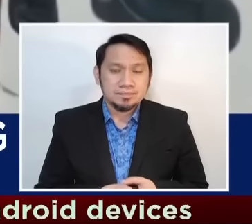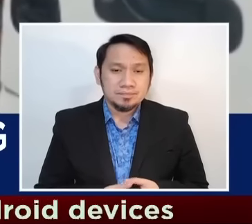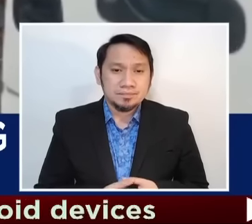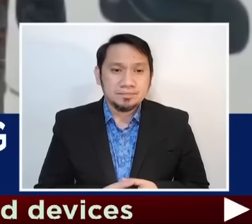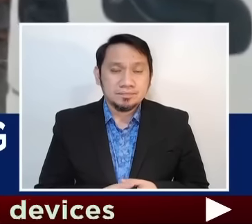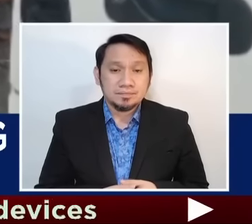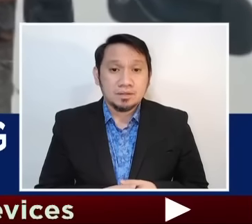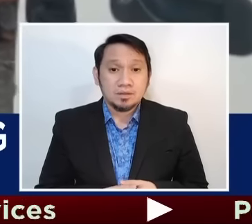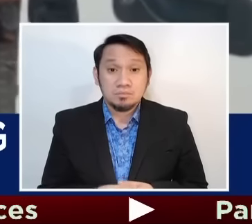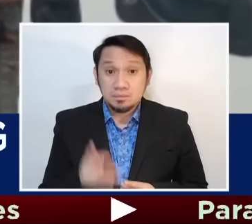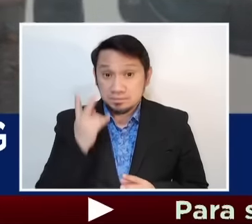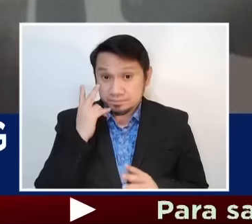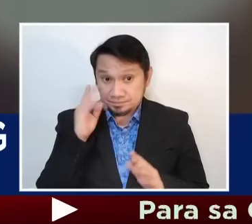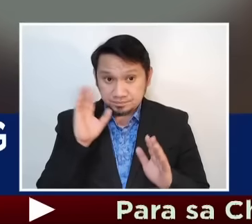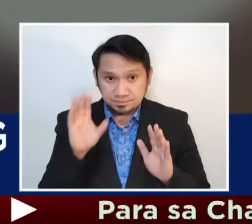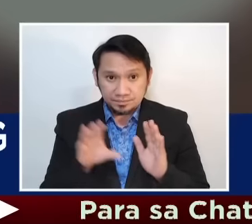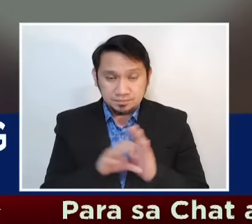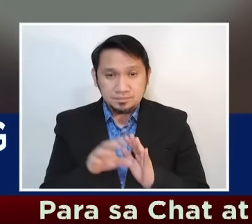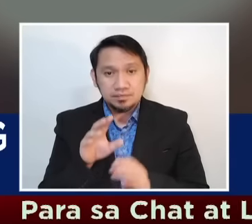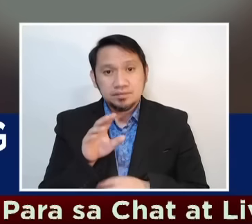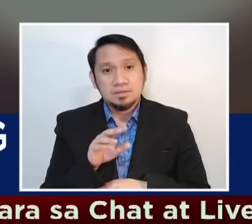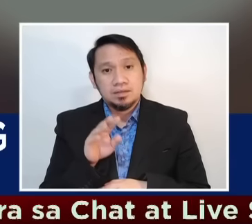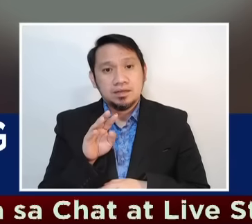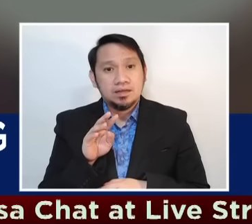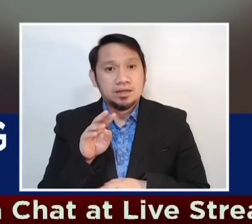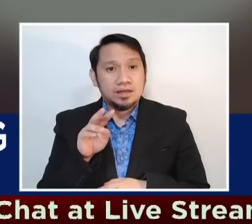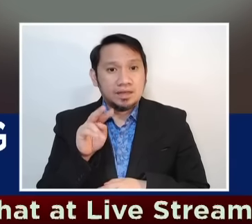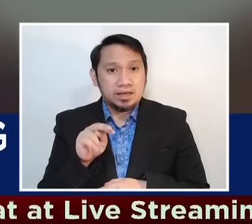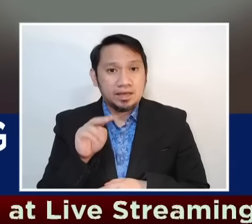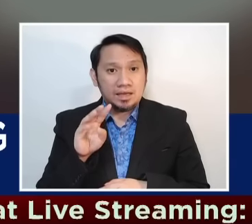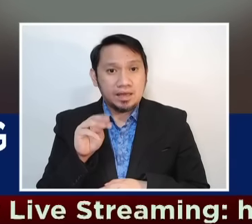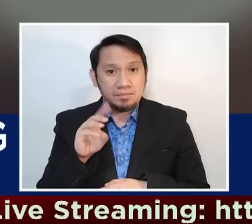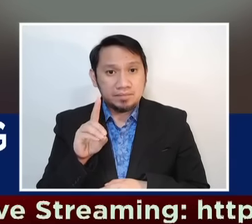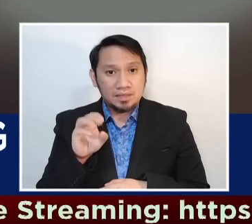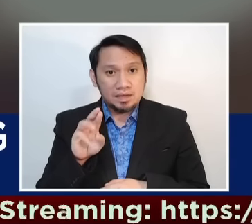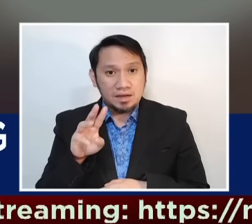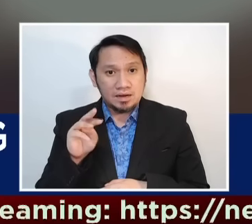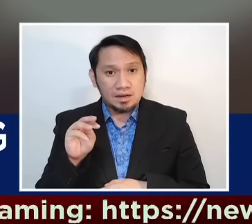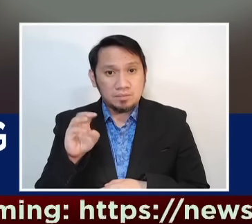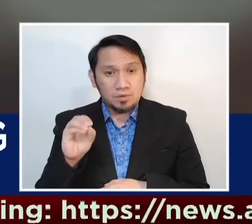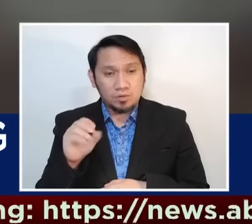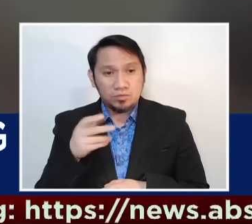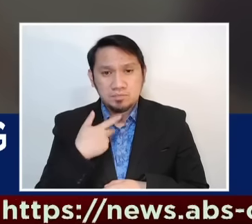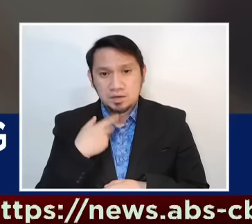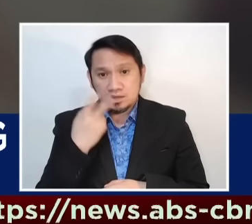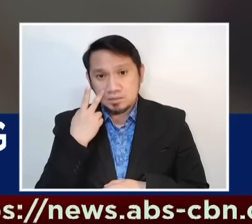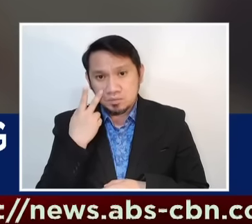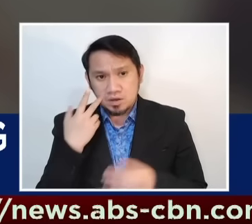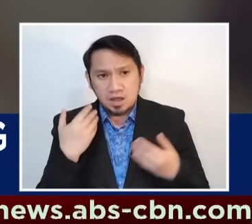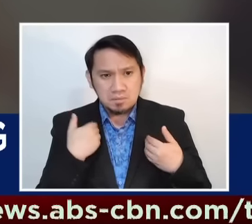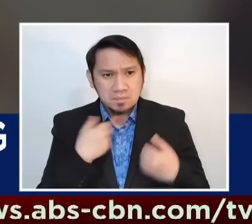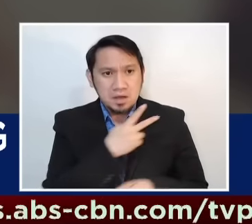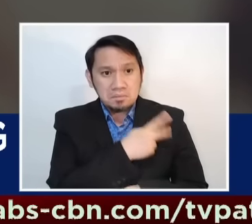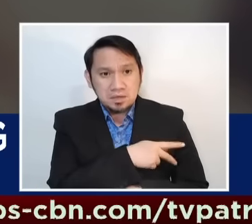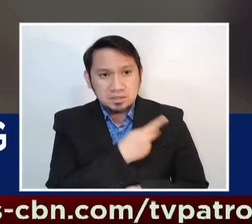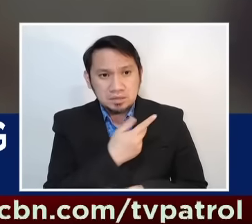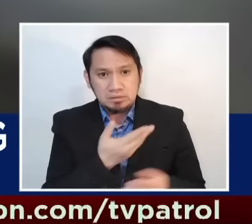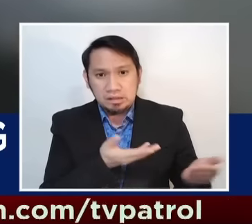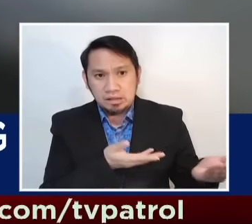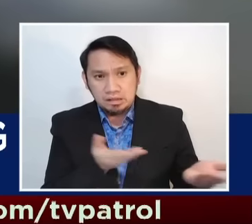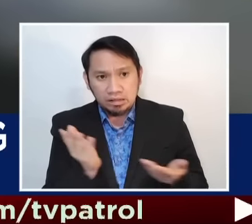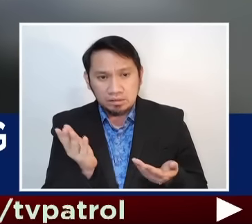Sa mga litrato mula sa MDRMO ng Rizal Occidental Mindoro, sunod-sunod ang mga pasyente ng dengue na kinailangang isakay